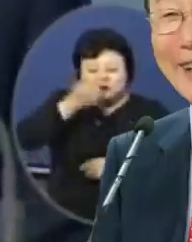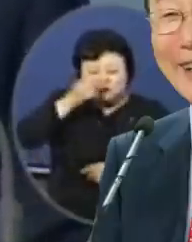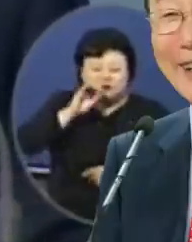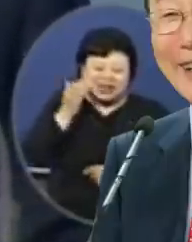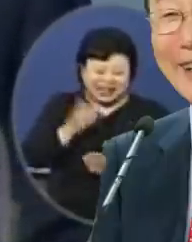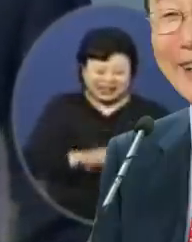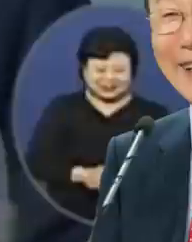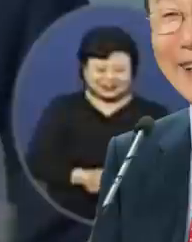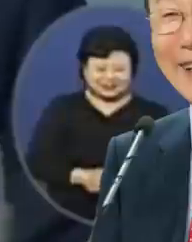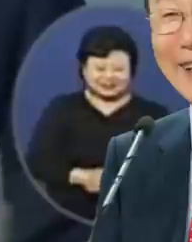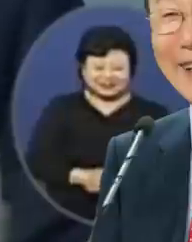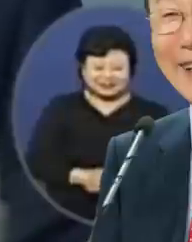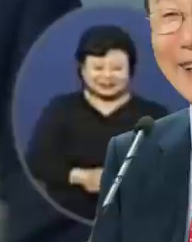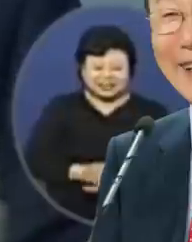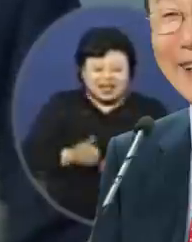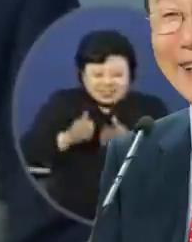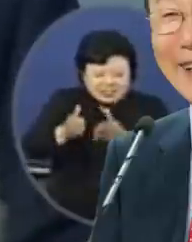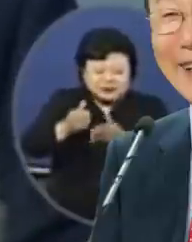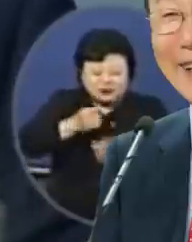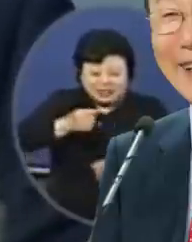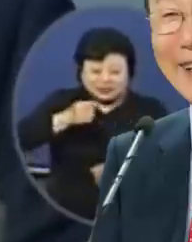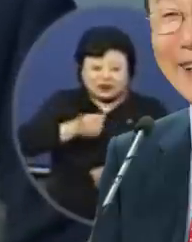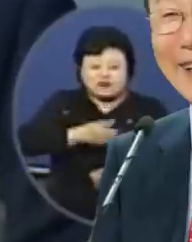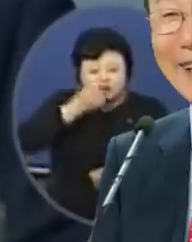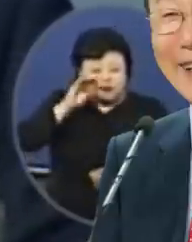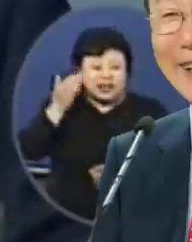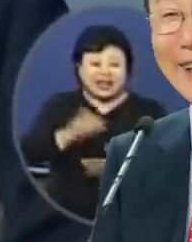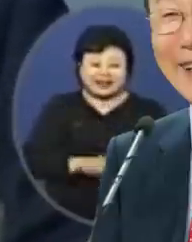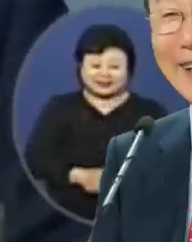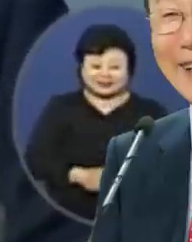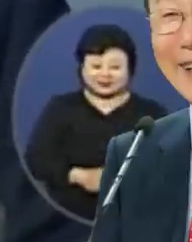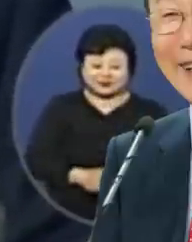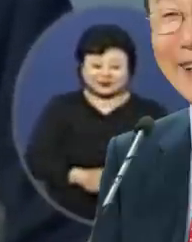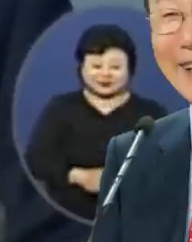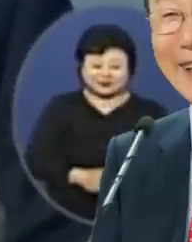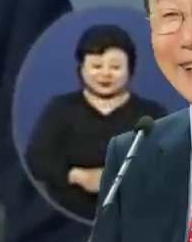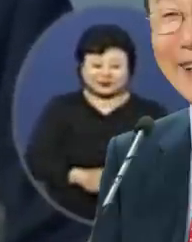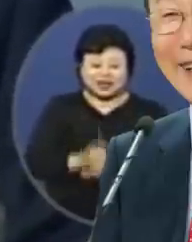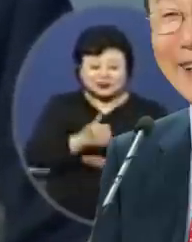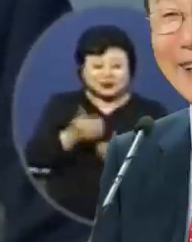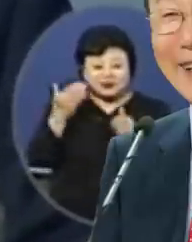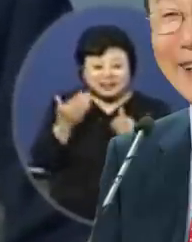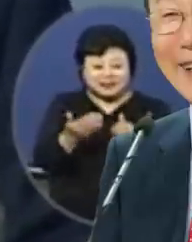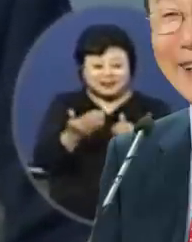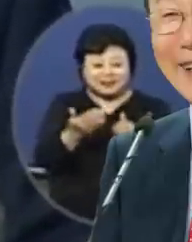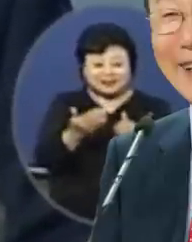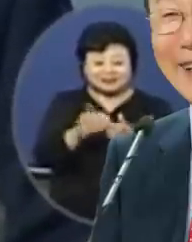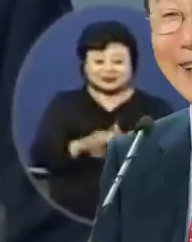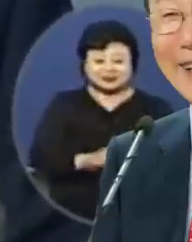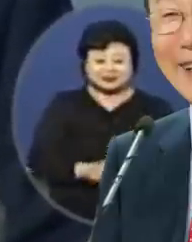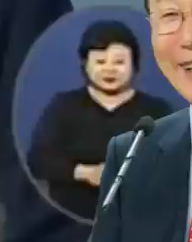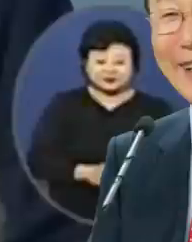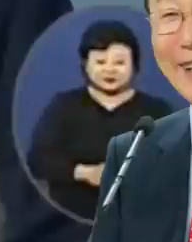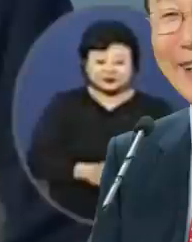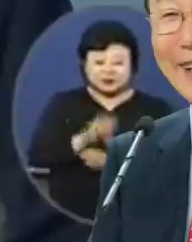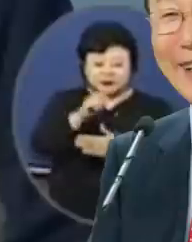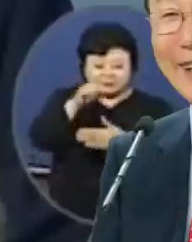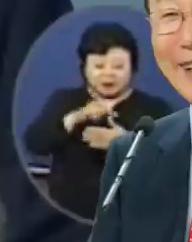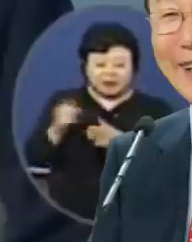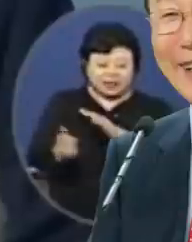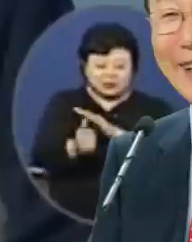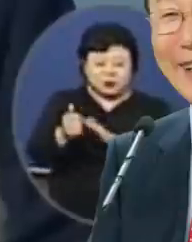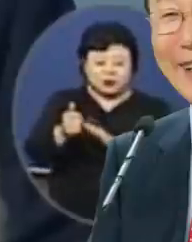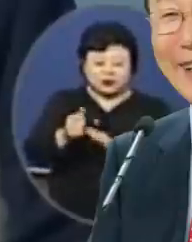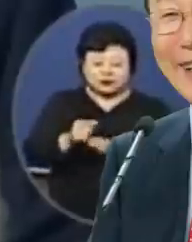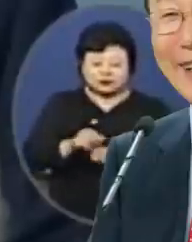되는 것입니다. 그것을 집중으로 가지면 그게 꿈이 되는 거예요. 주님께서 우리 마음에 소원을